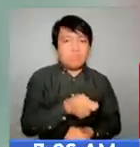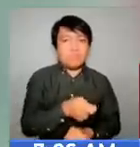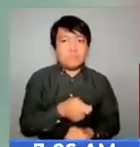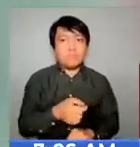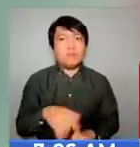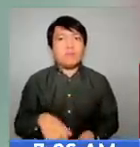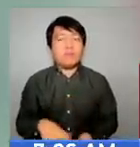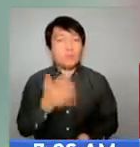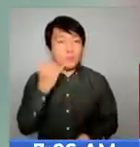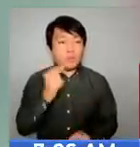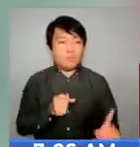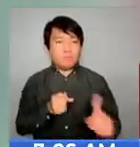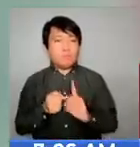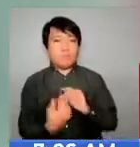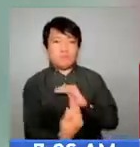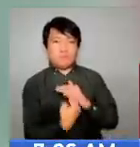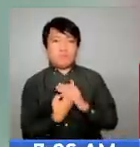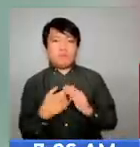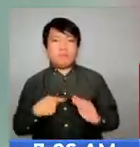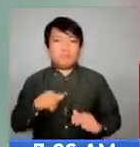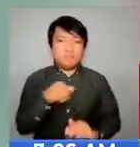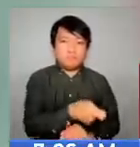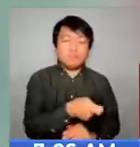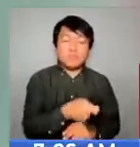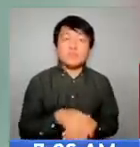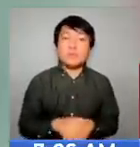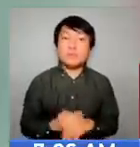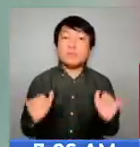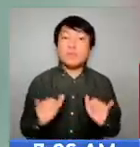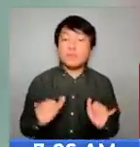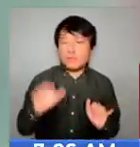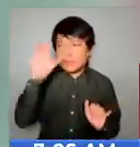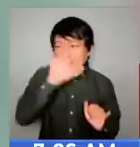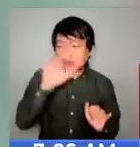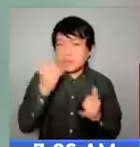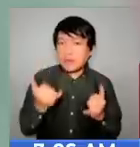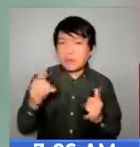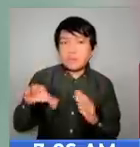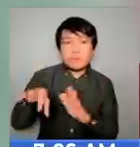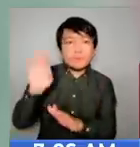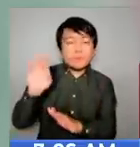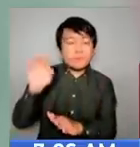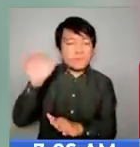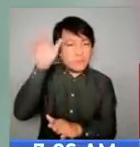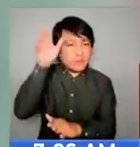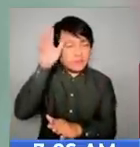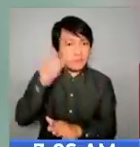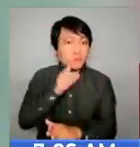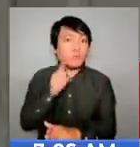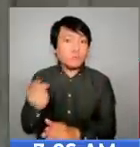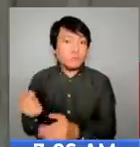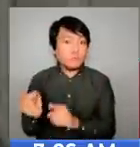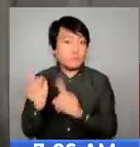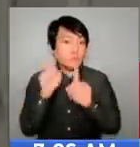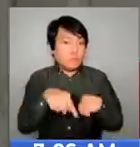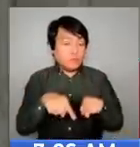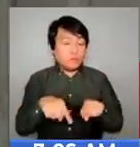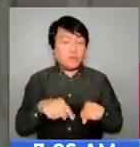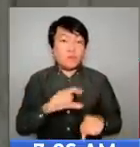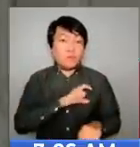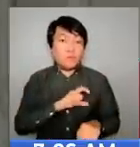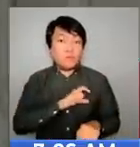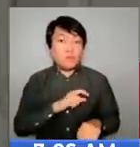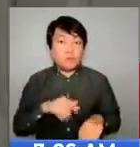Kasama sa pinaghahanap sa kasong murder, ang kanilang ama na si Eddie, na dapat ay susuko na rin daw sana nitong weekend pero naunsyami. Safe defense po kasi